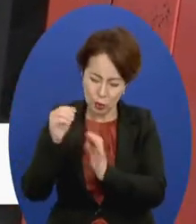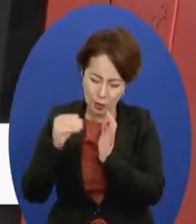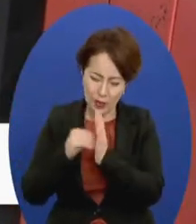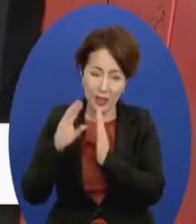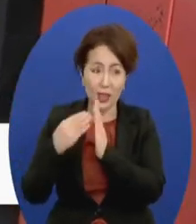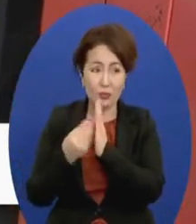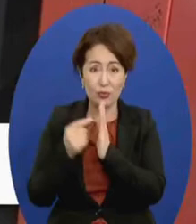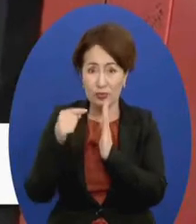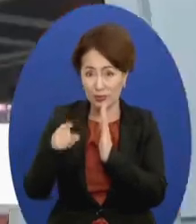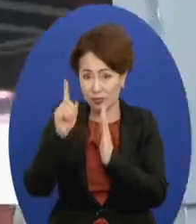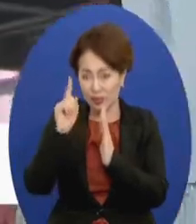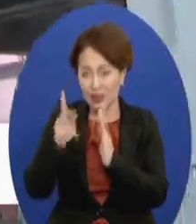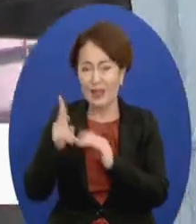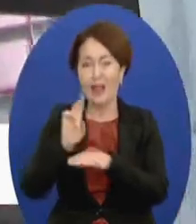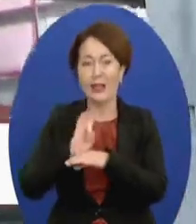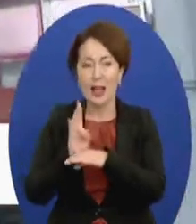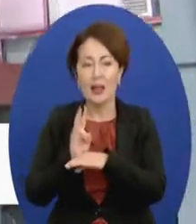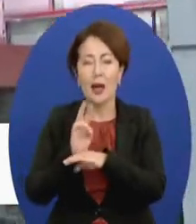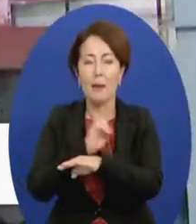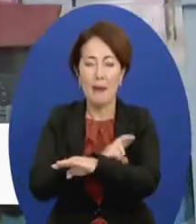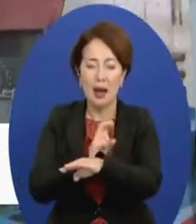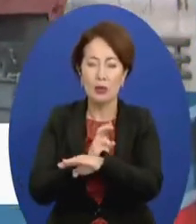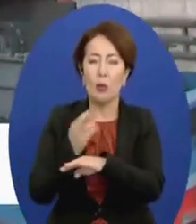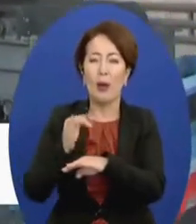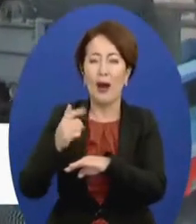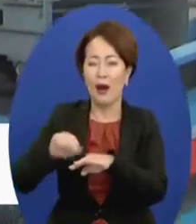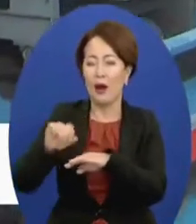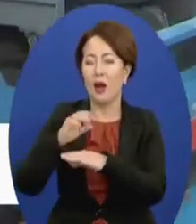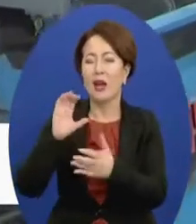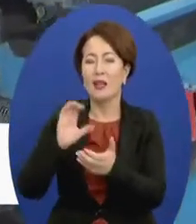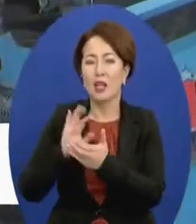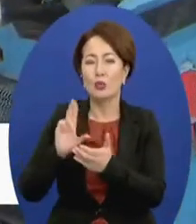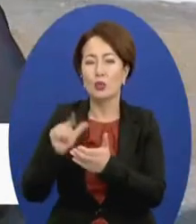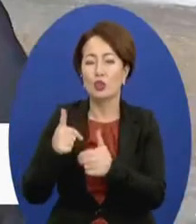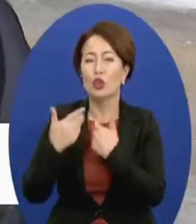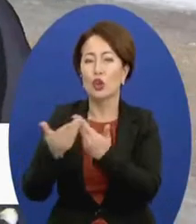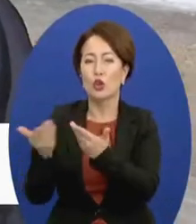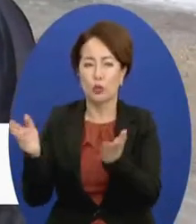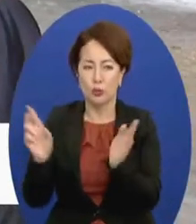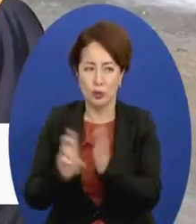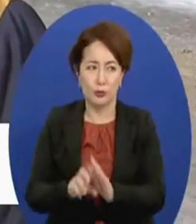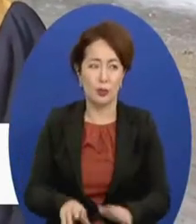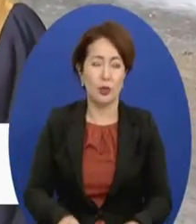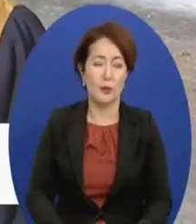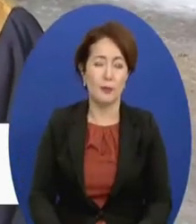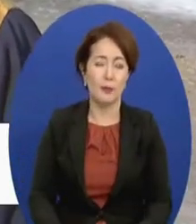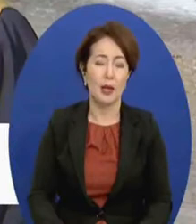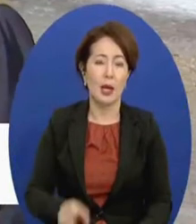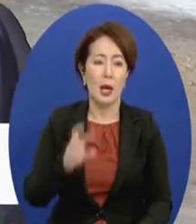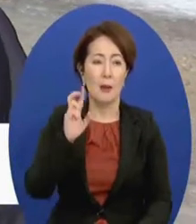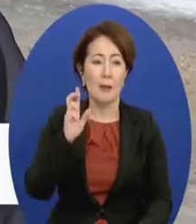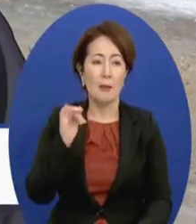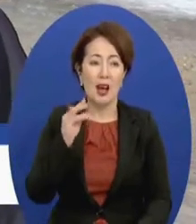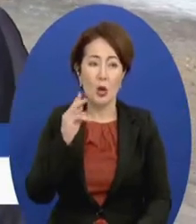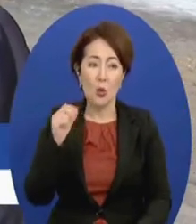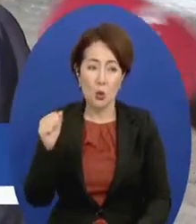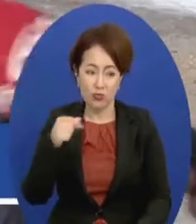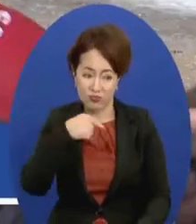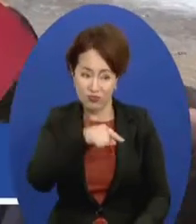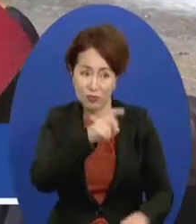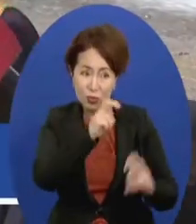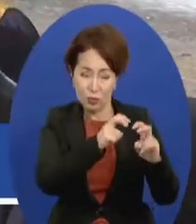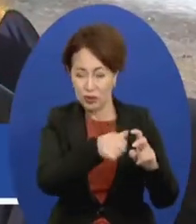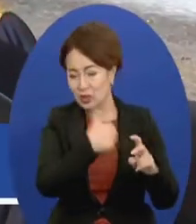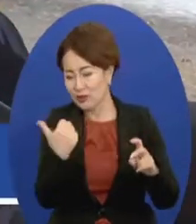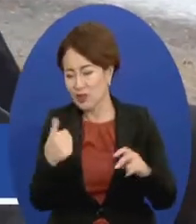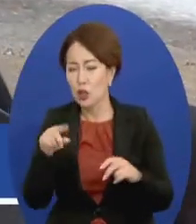ээлжинд за цаашдаа налах багнуур баханга дүүргийг түлшээр хангах юм а. Энэ баруунаас илүү орчин үеийн дэвшилт технологийн үйлдвэр